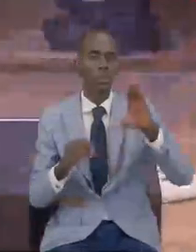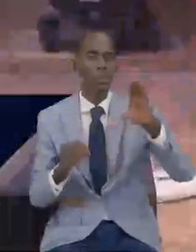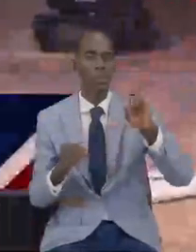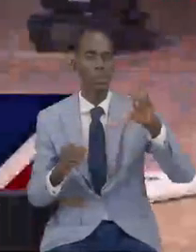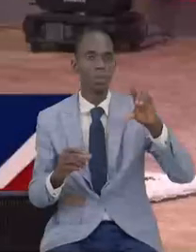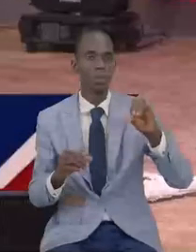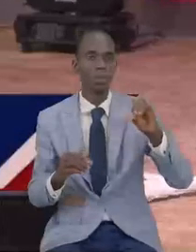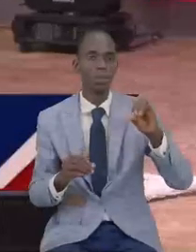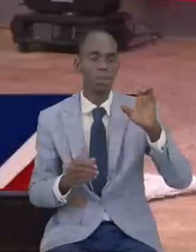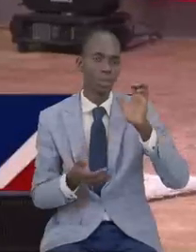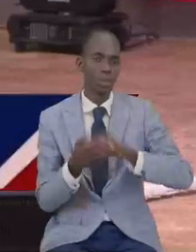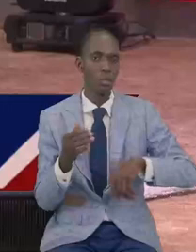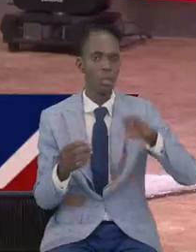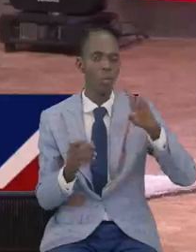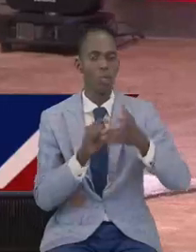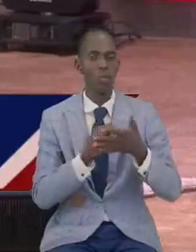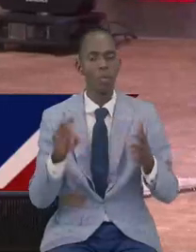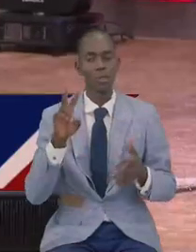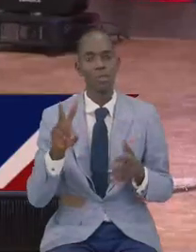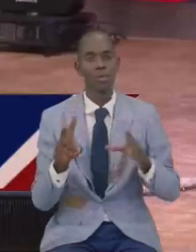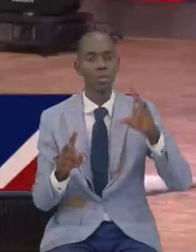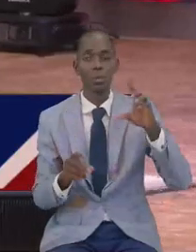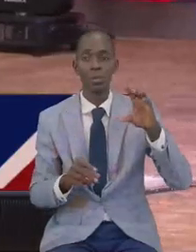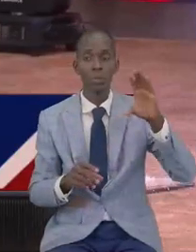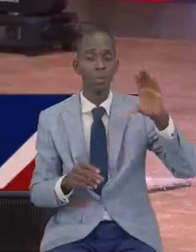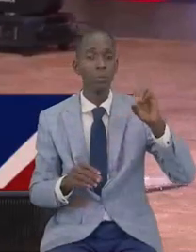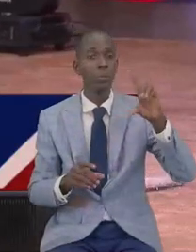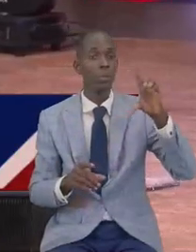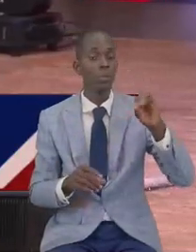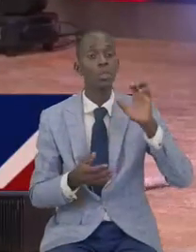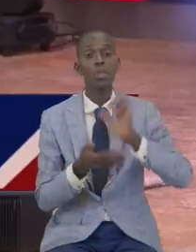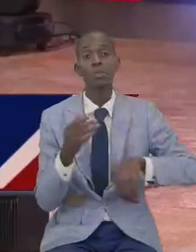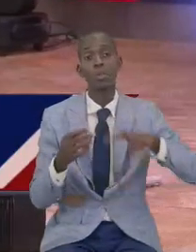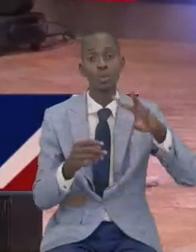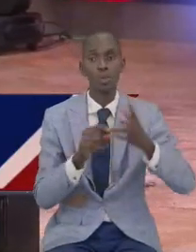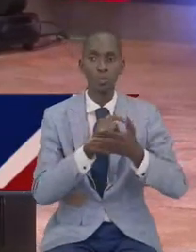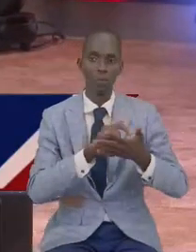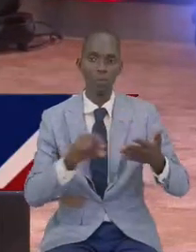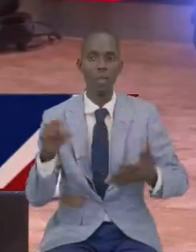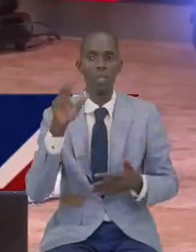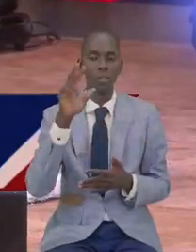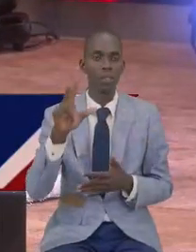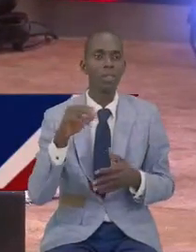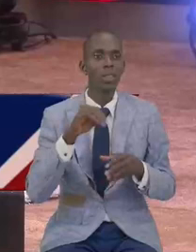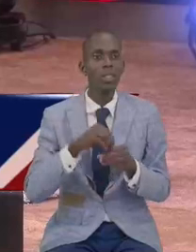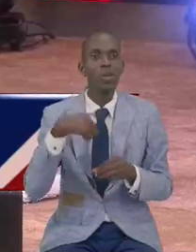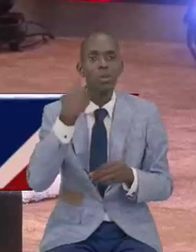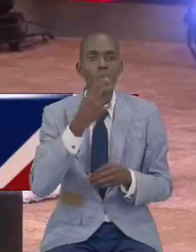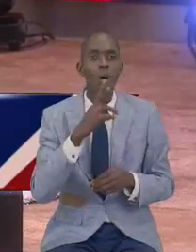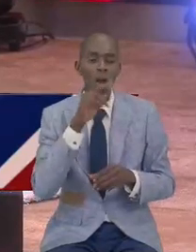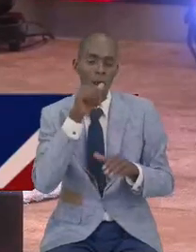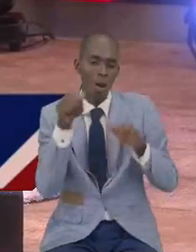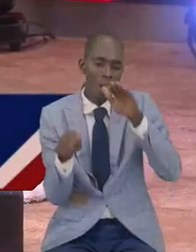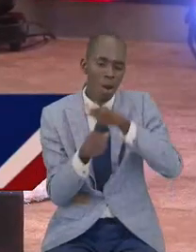Colossiens 2, Verset 3, mystère dans lequel